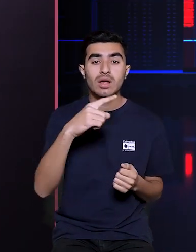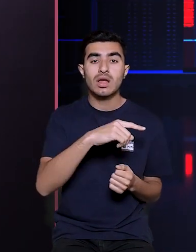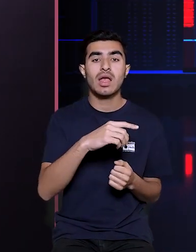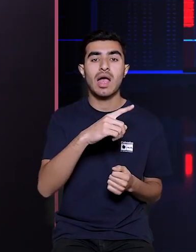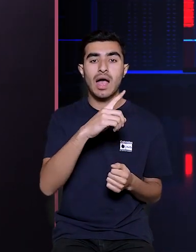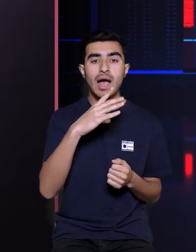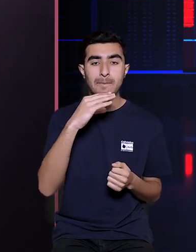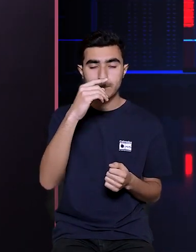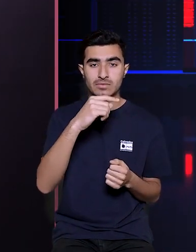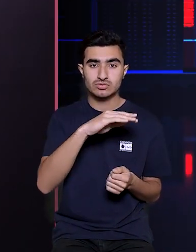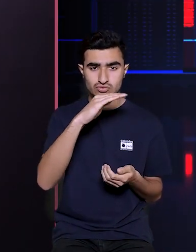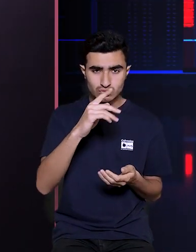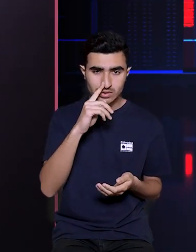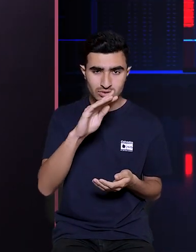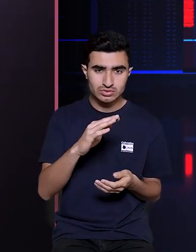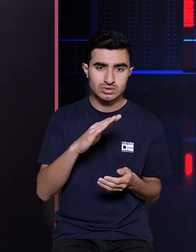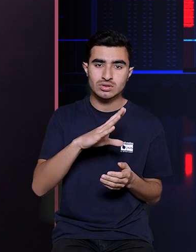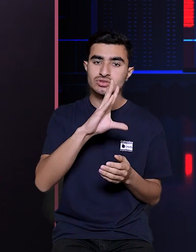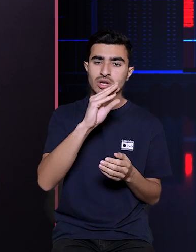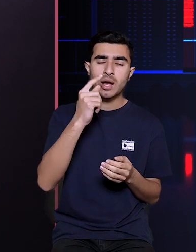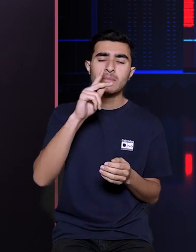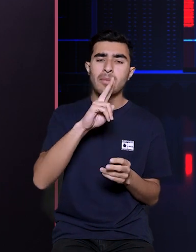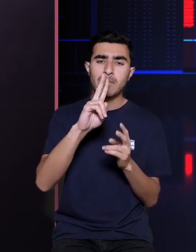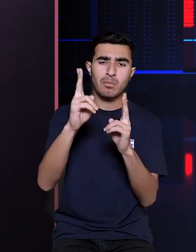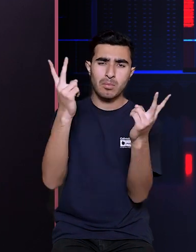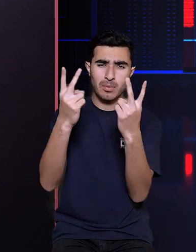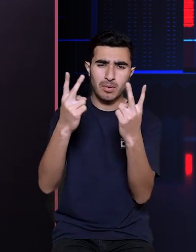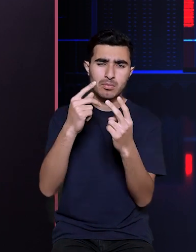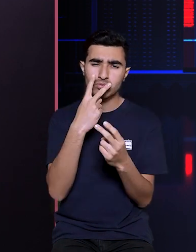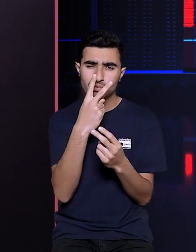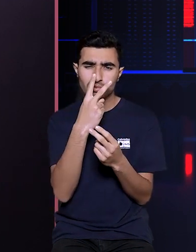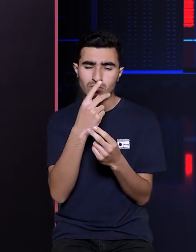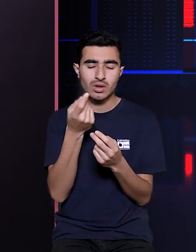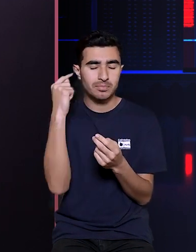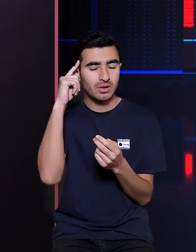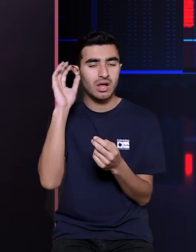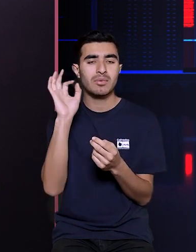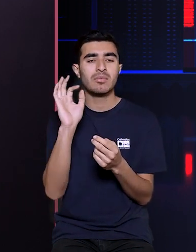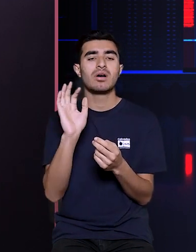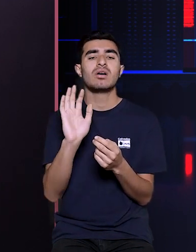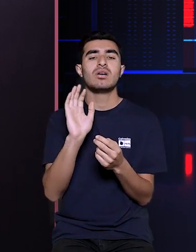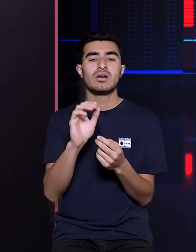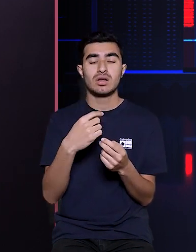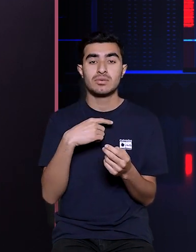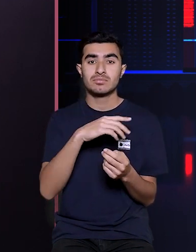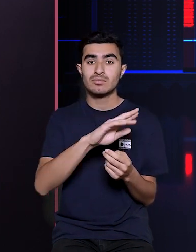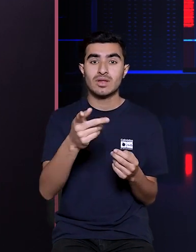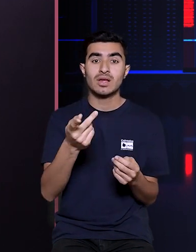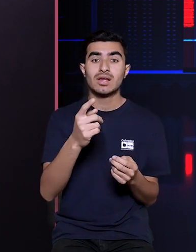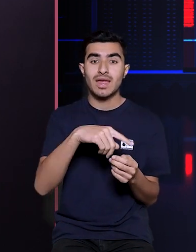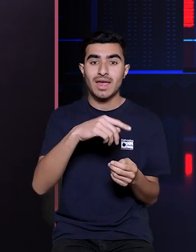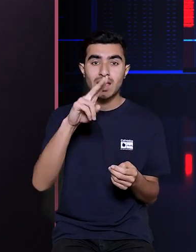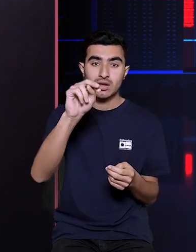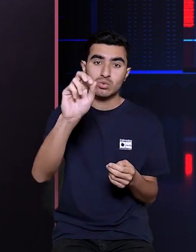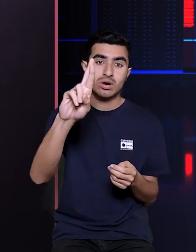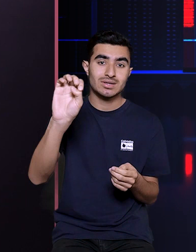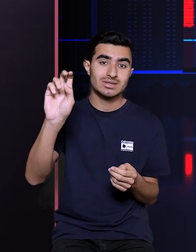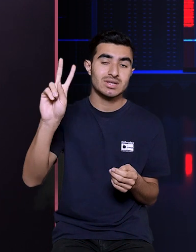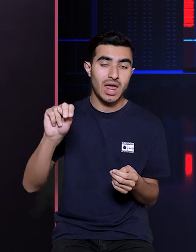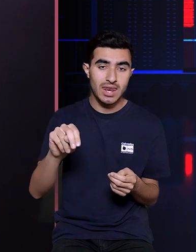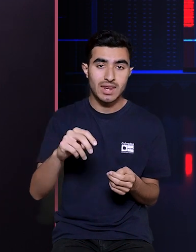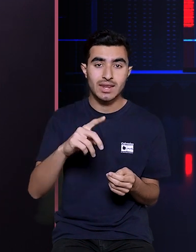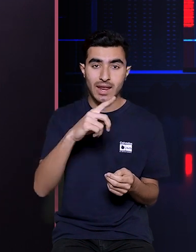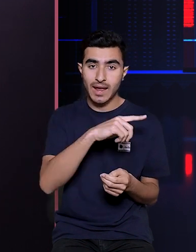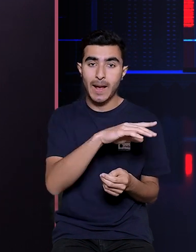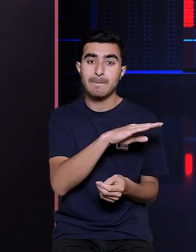थी। हुआ ये कि नौरीन की परेशानी देखकर नौरीन का भाई आसिफ तड़प उठा